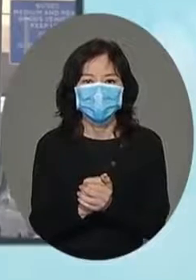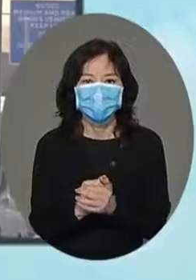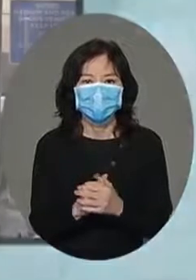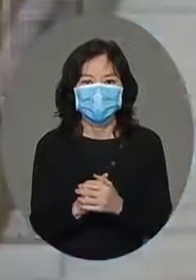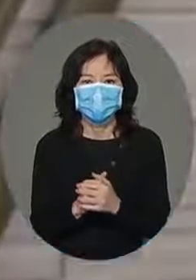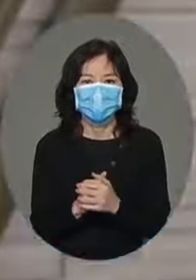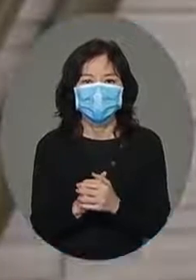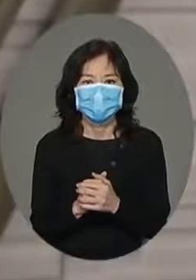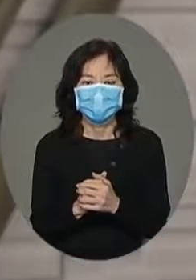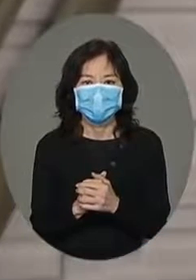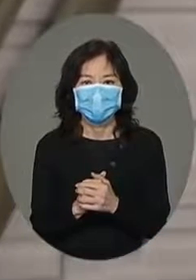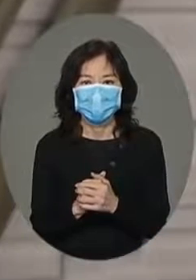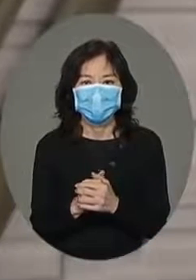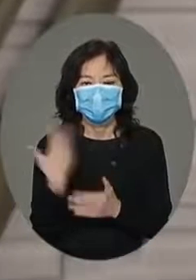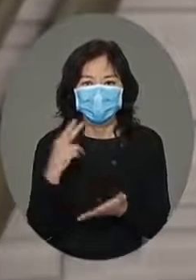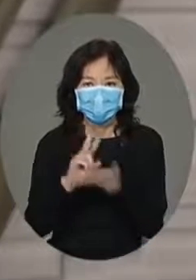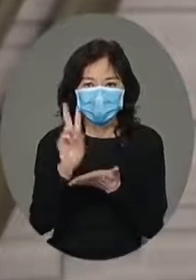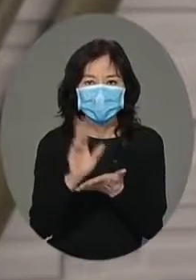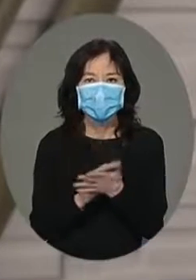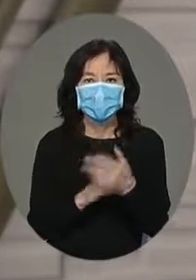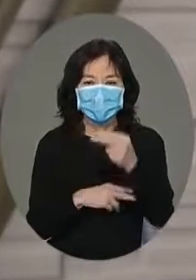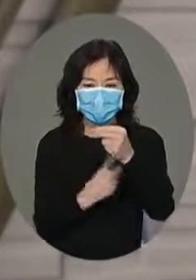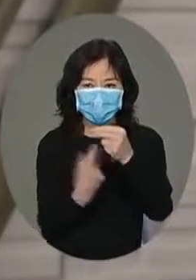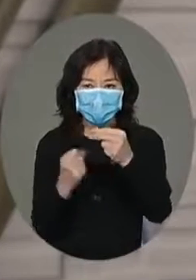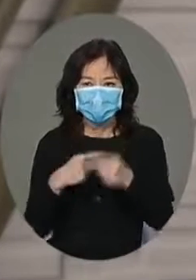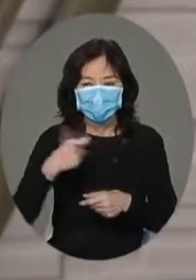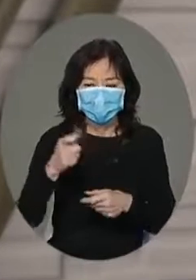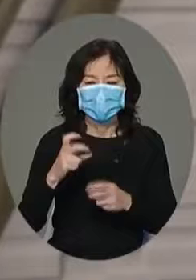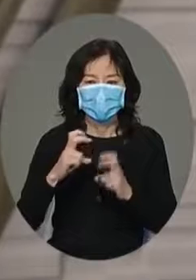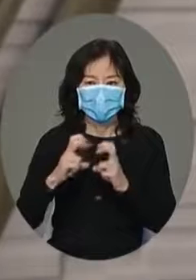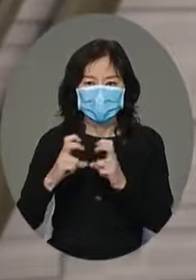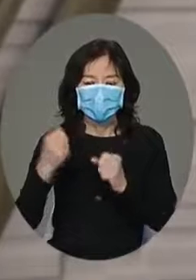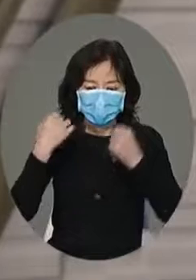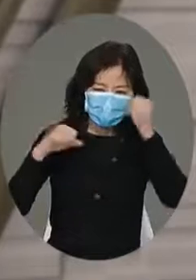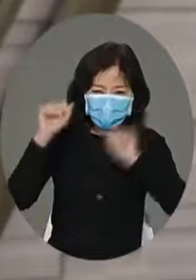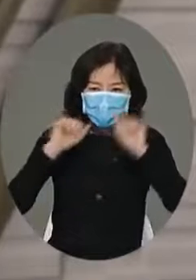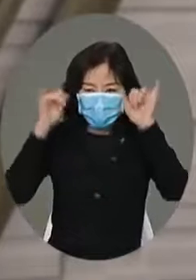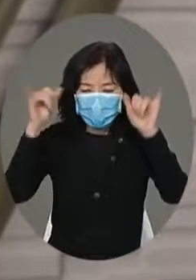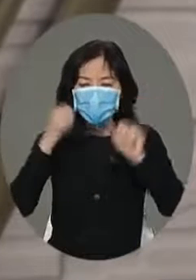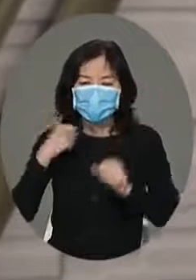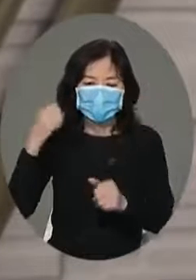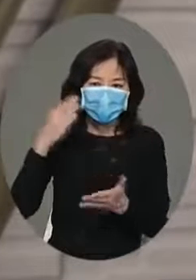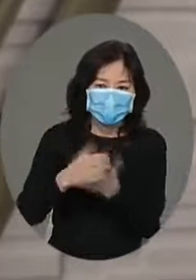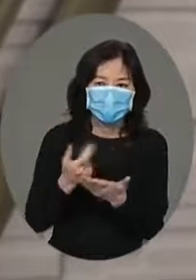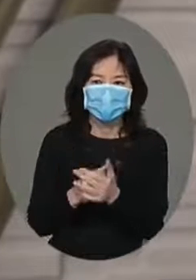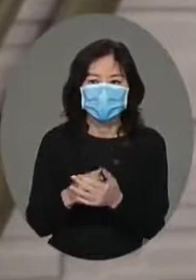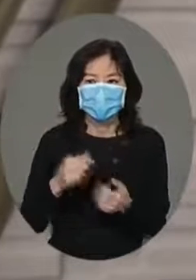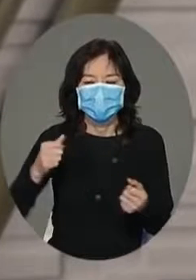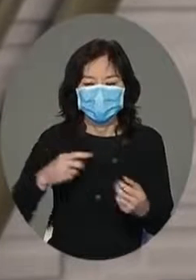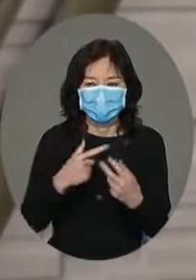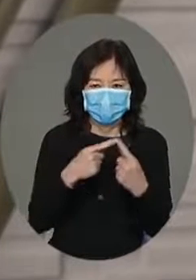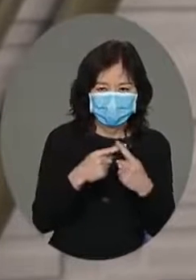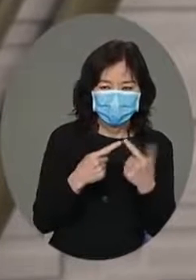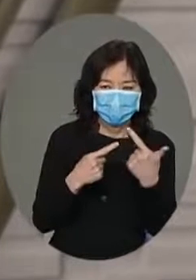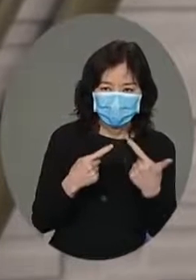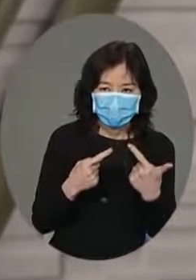道。 前年721元朗暴动和袭击案，控辩双方完成建案陈词，8名被